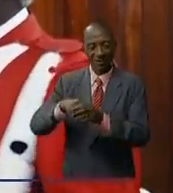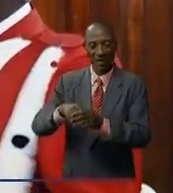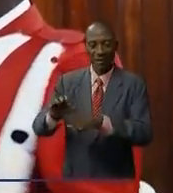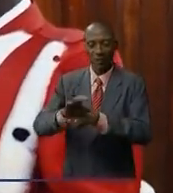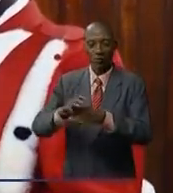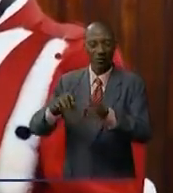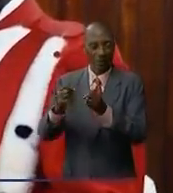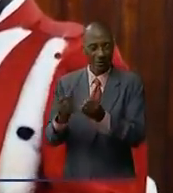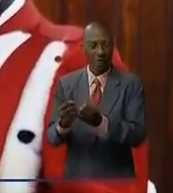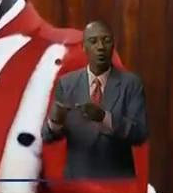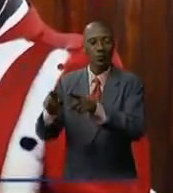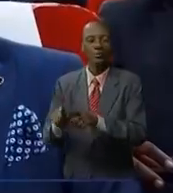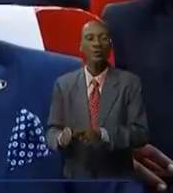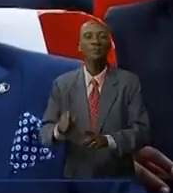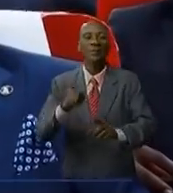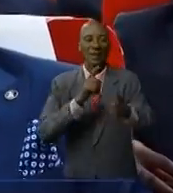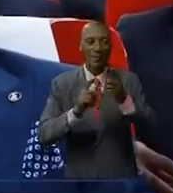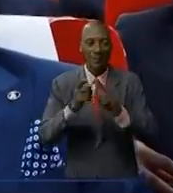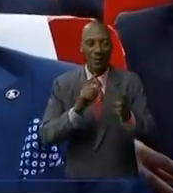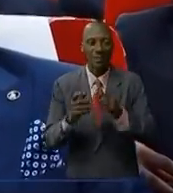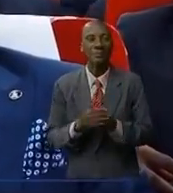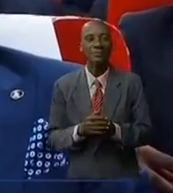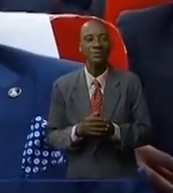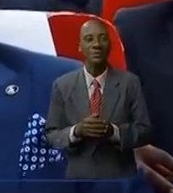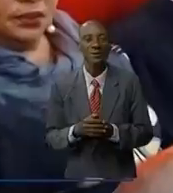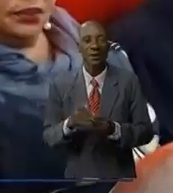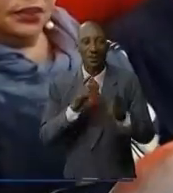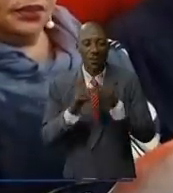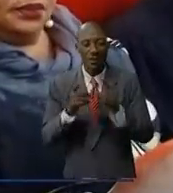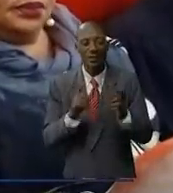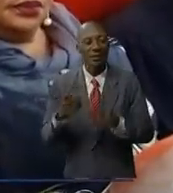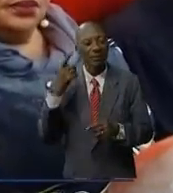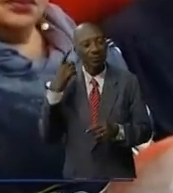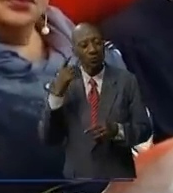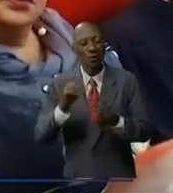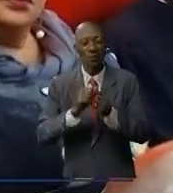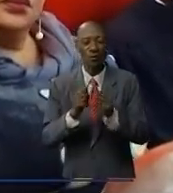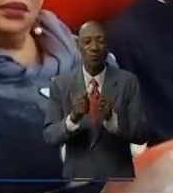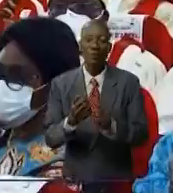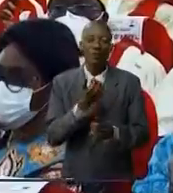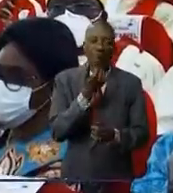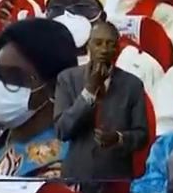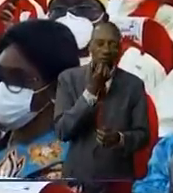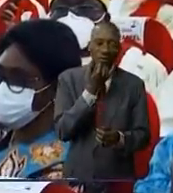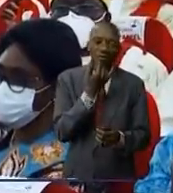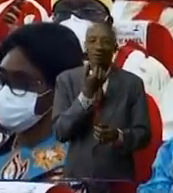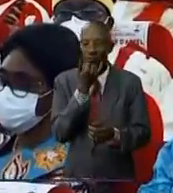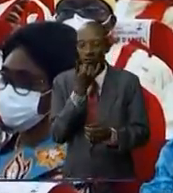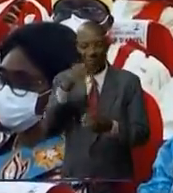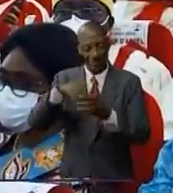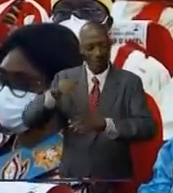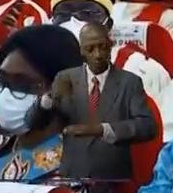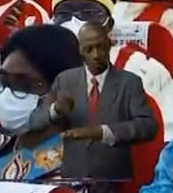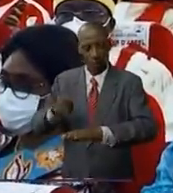le prononcé de sa mercuriale planché sur la répression des infractions flagrantes en loi de la justice